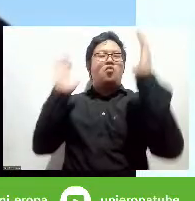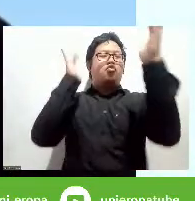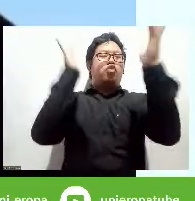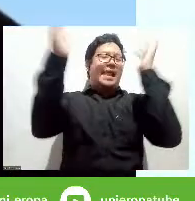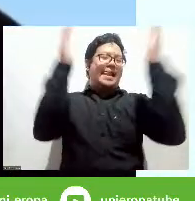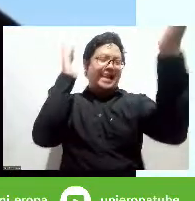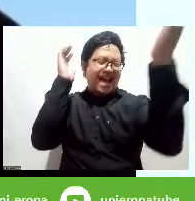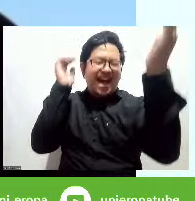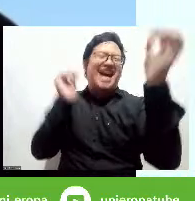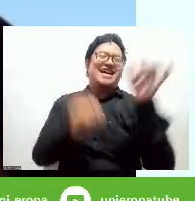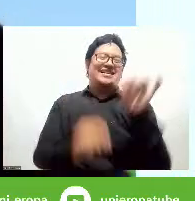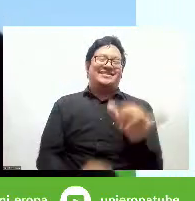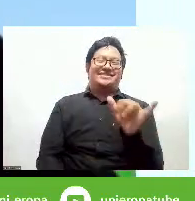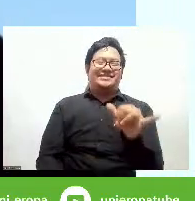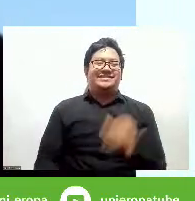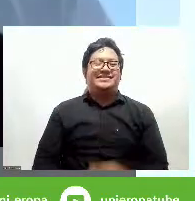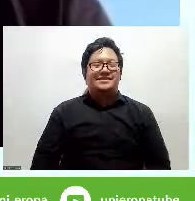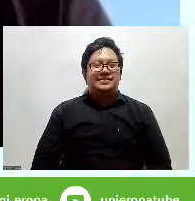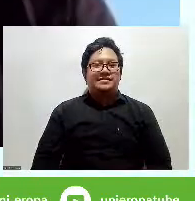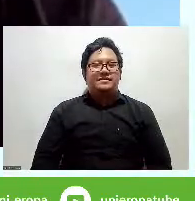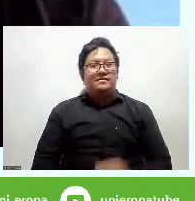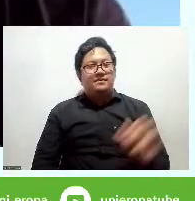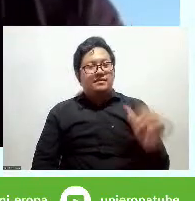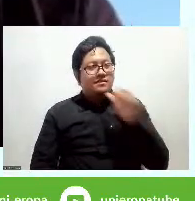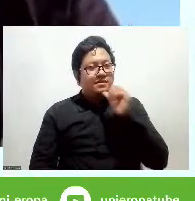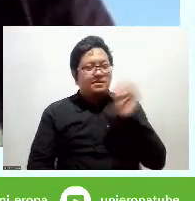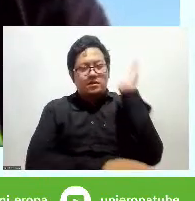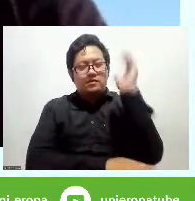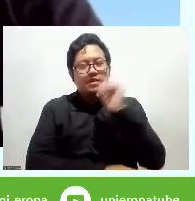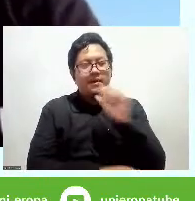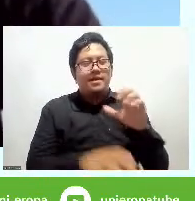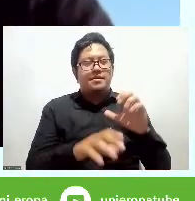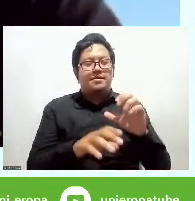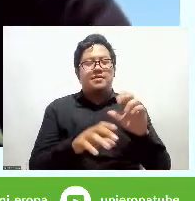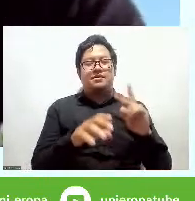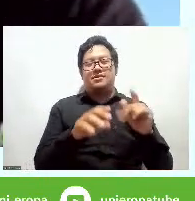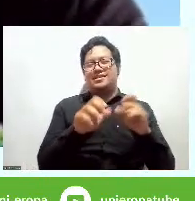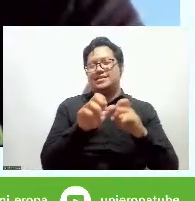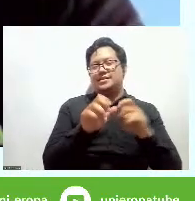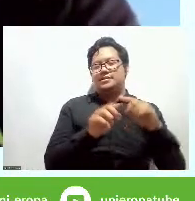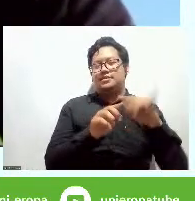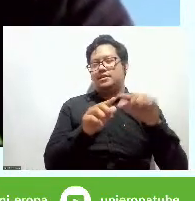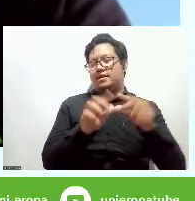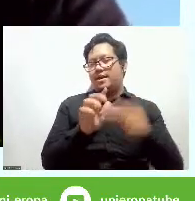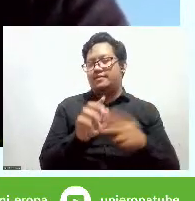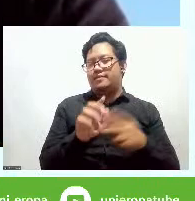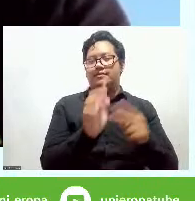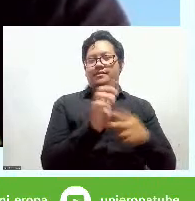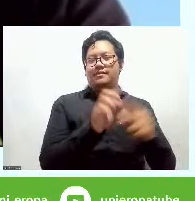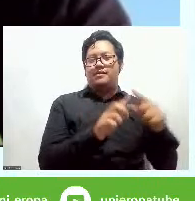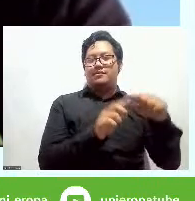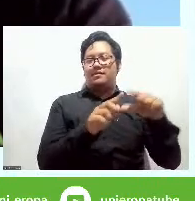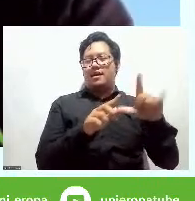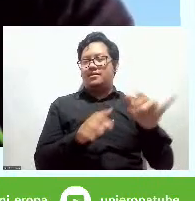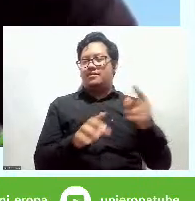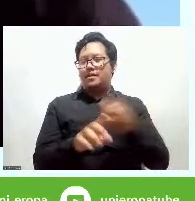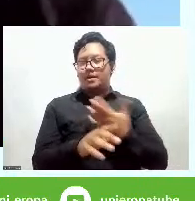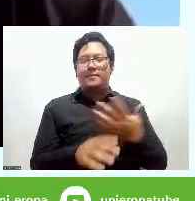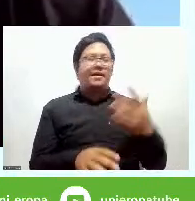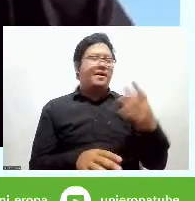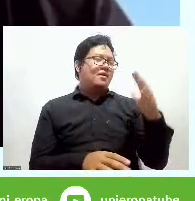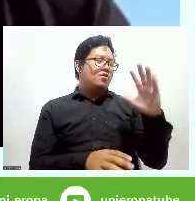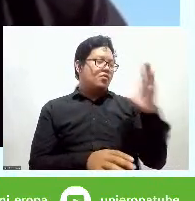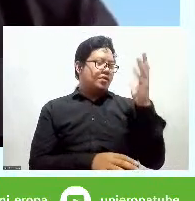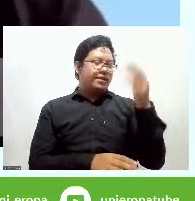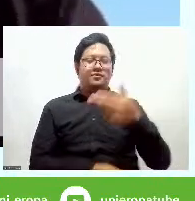barengan sama Mas Christian Natalie Yoi dari hutan itu Indonesia Mas Natalie